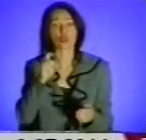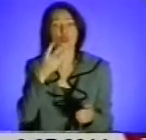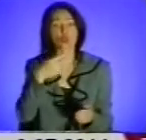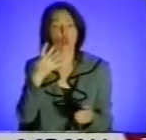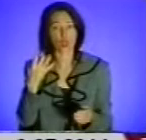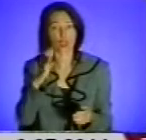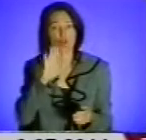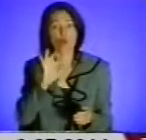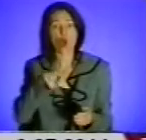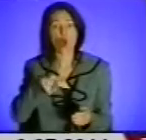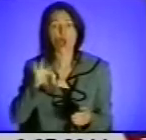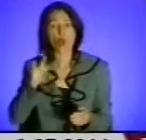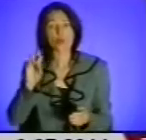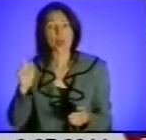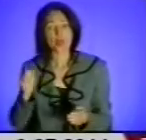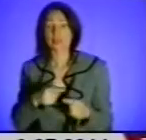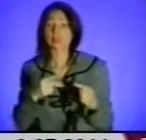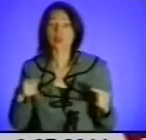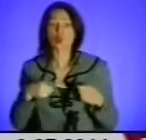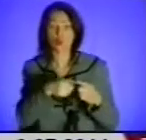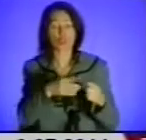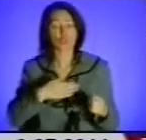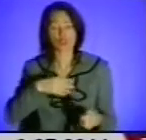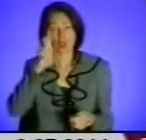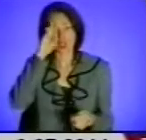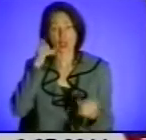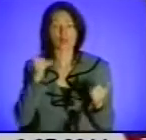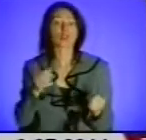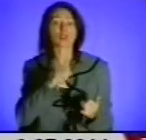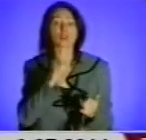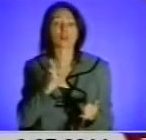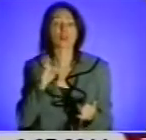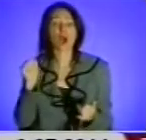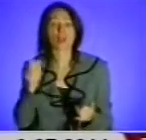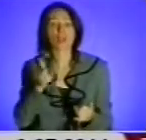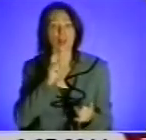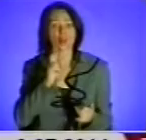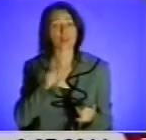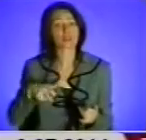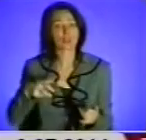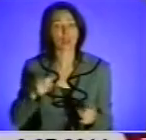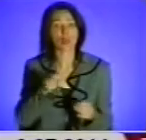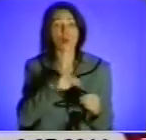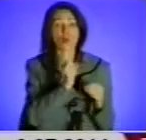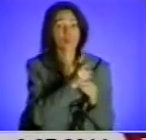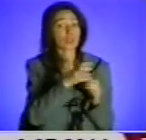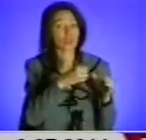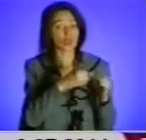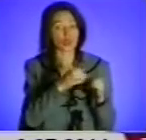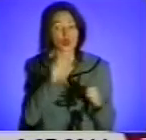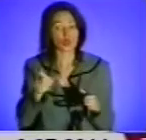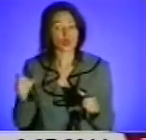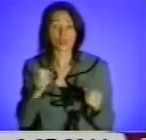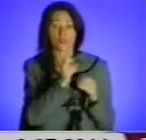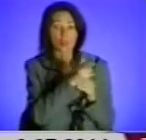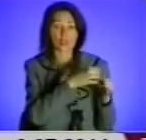різних куточків нашої держави нині у Збаражі, Кременці, Заліщиках. По 12 чоловік у 12 командах. Юнаки та